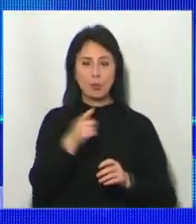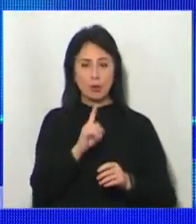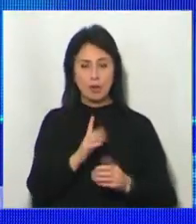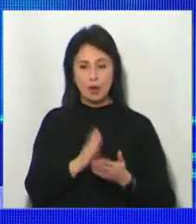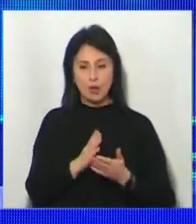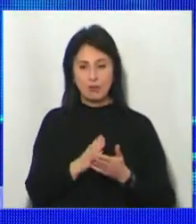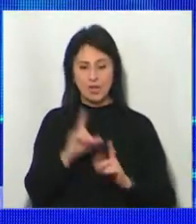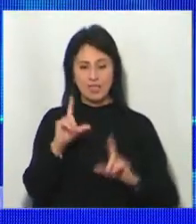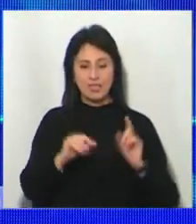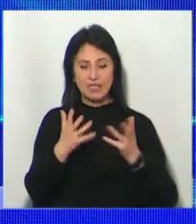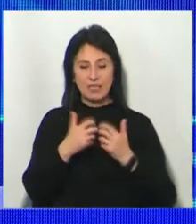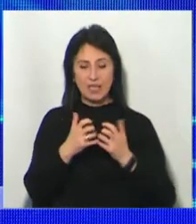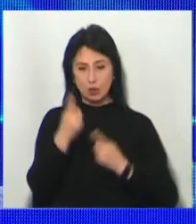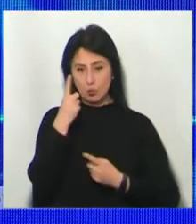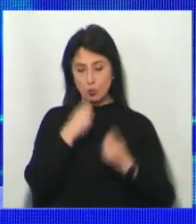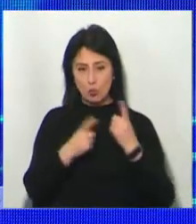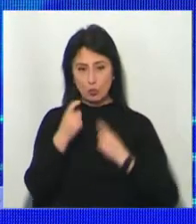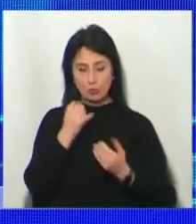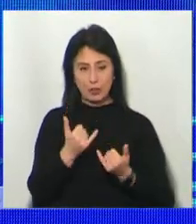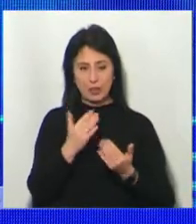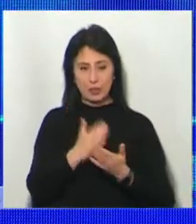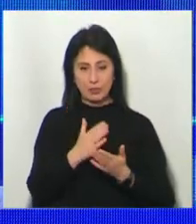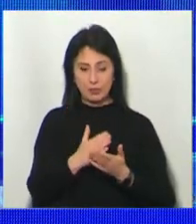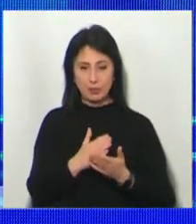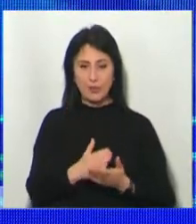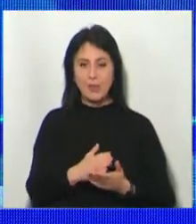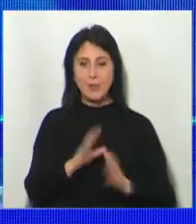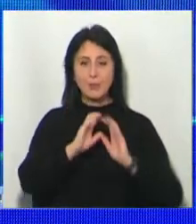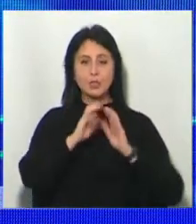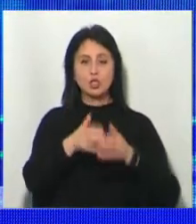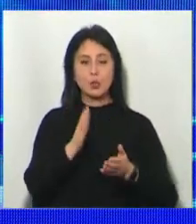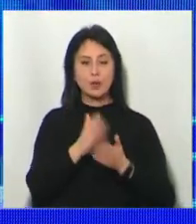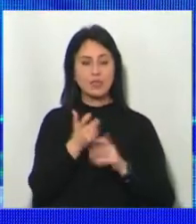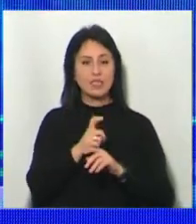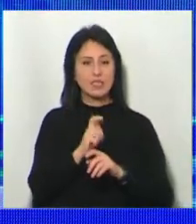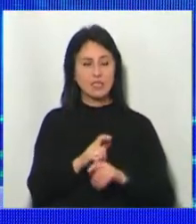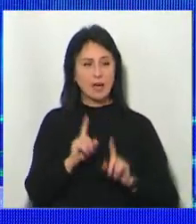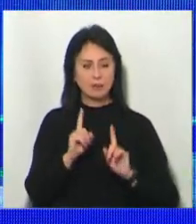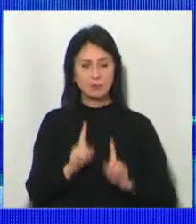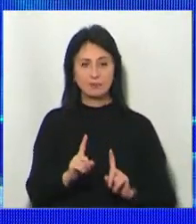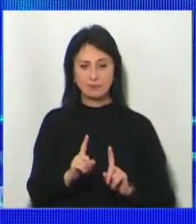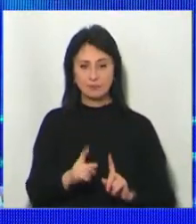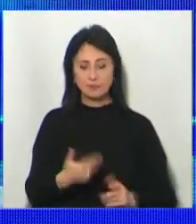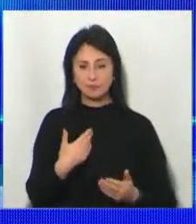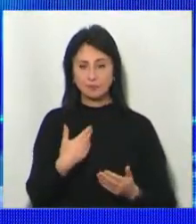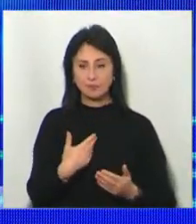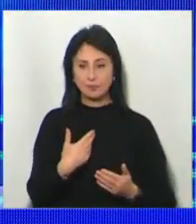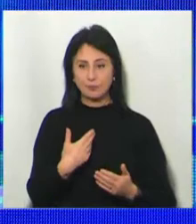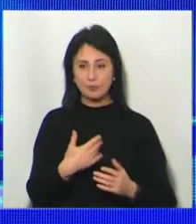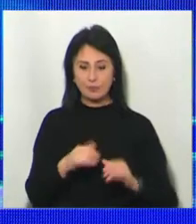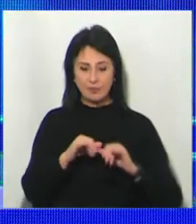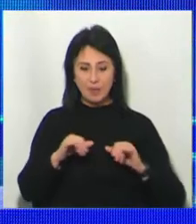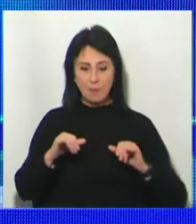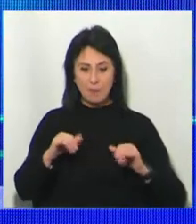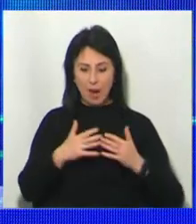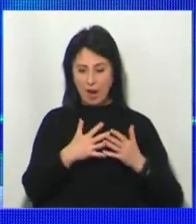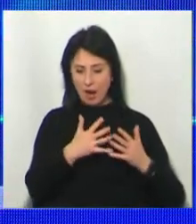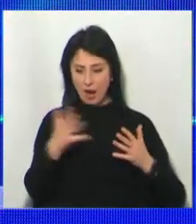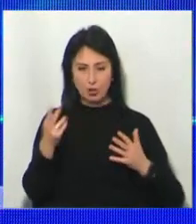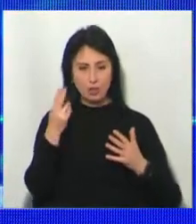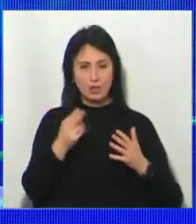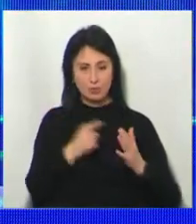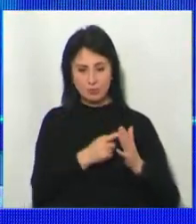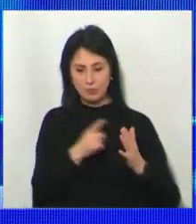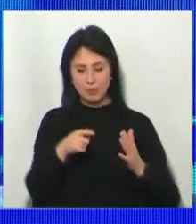რა სტატისტიკური მონაცემები გვაქვს დღესდღეობით? Მთელ მსოფლიოში არის ძალიან ისეთი ფართო დიაპაზონის